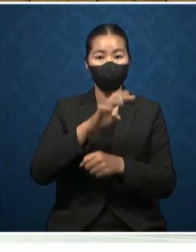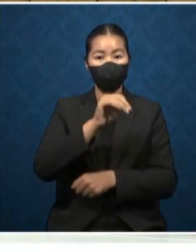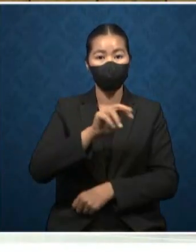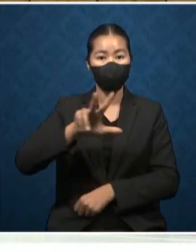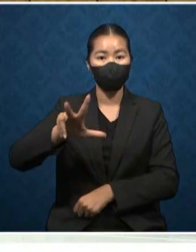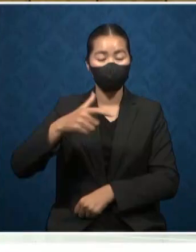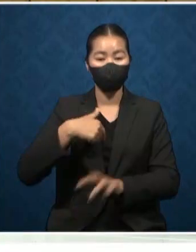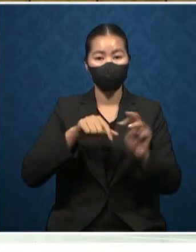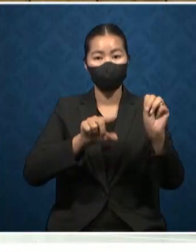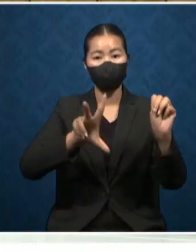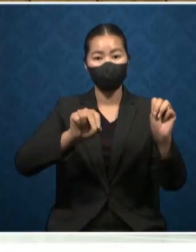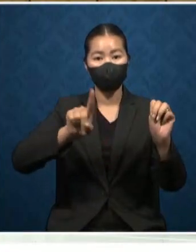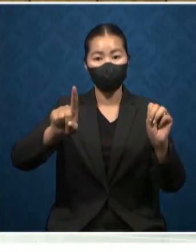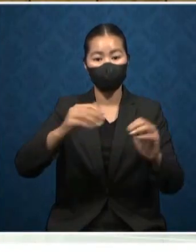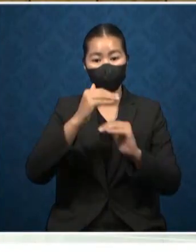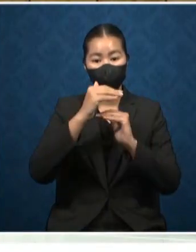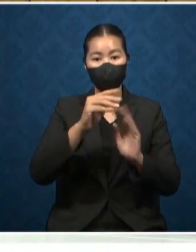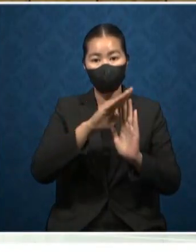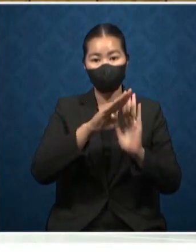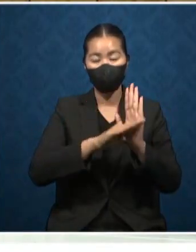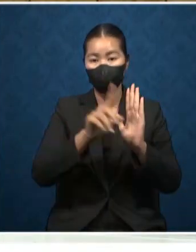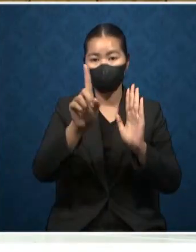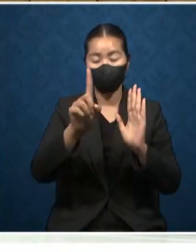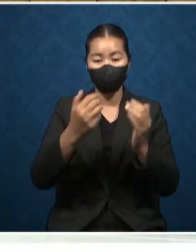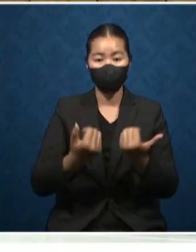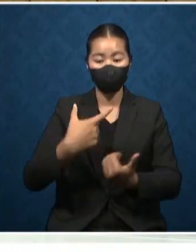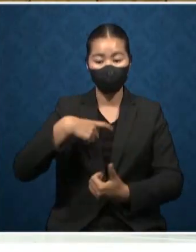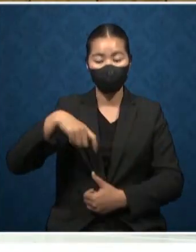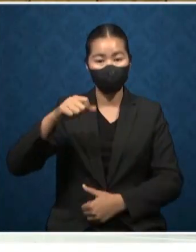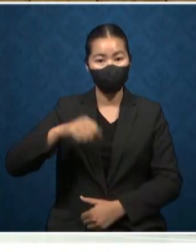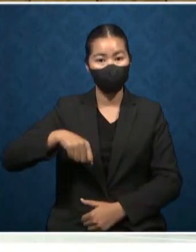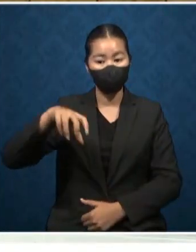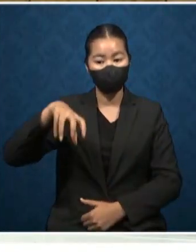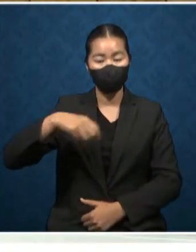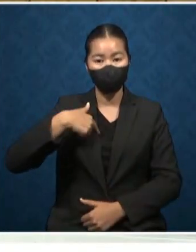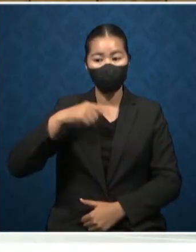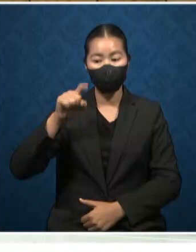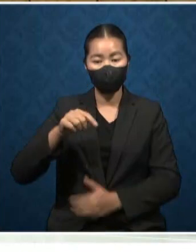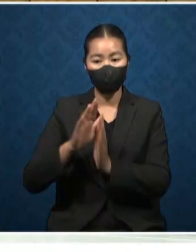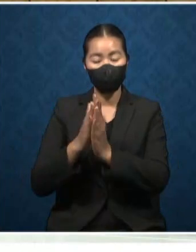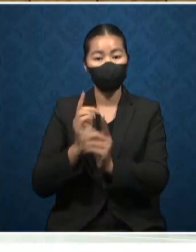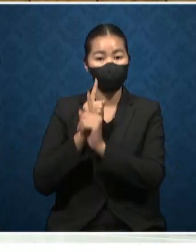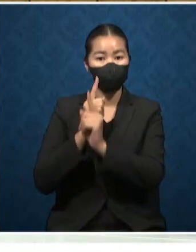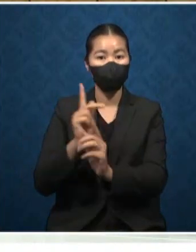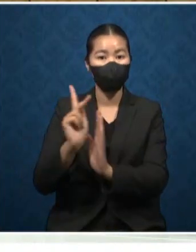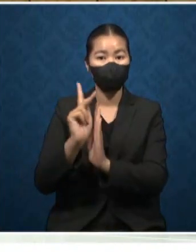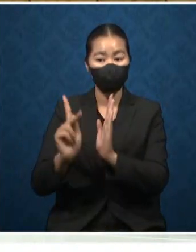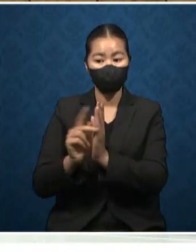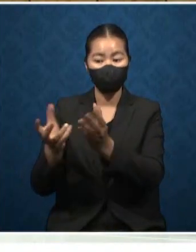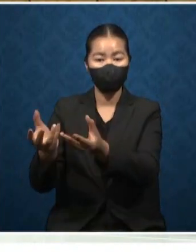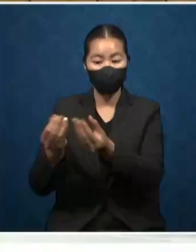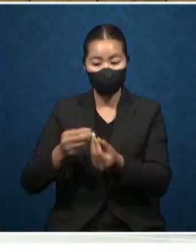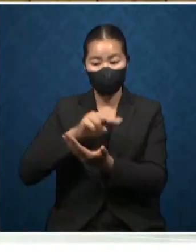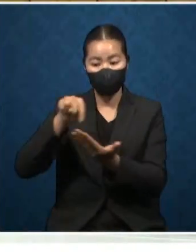มาตรา 31กำหนดว่าให้สำนักงานศาลยุติธรรมเป็นหน่วยรับตรวจตามกฎหมายประกอบรัฐธรรมนูญว่า